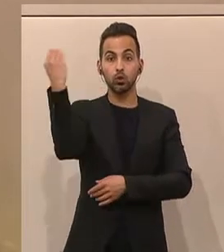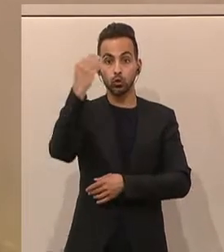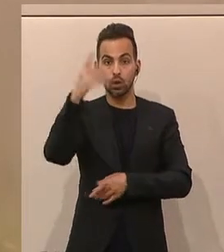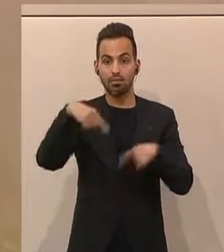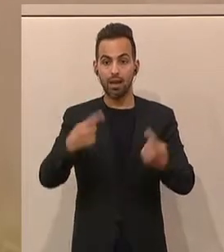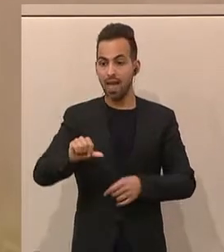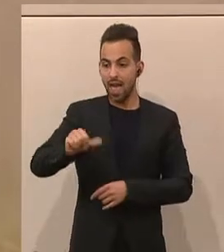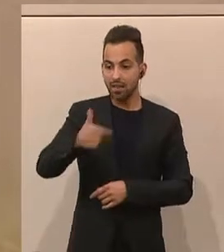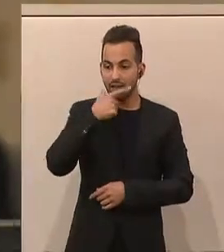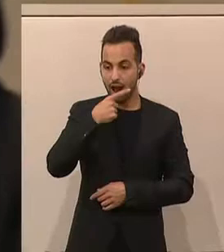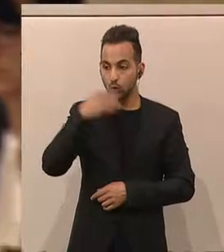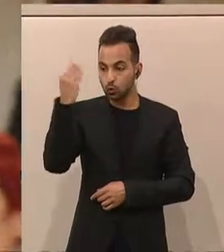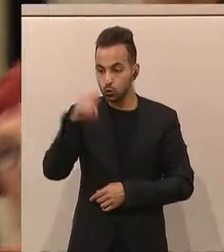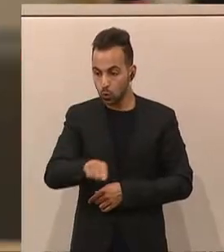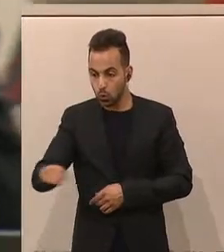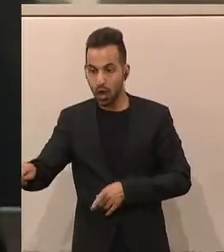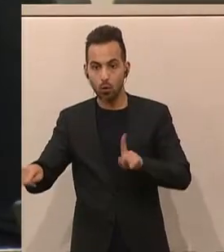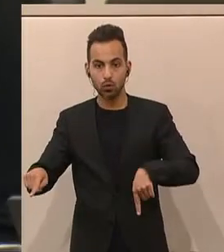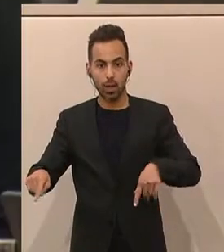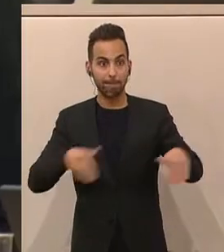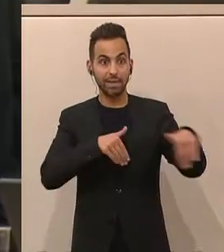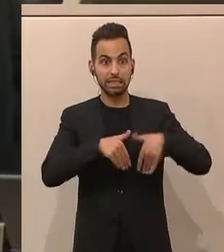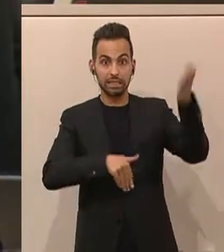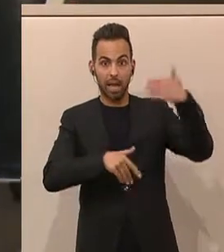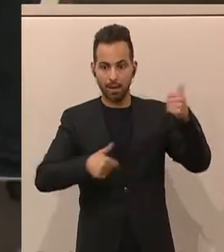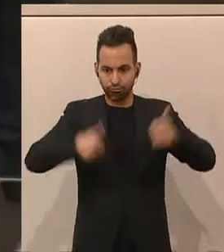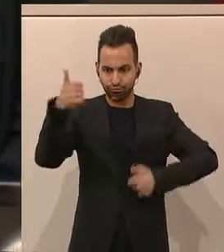die 11 Jahre alten Schüler. Seine Zeitungsmeldung, nicht von mir.